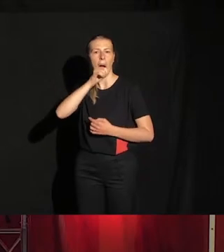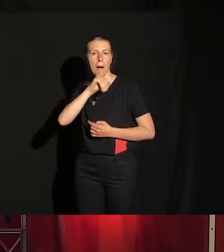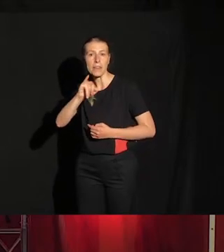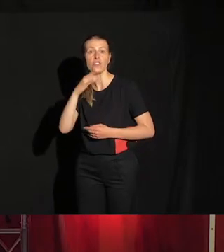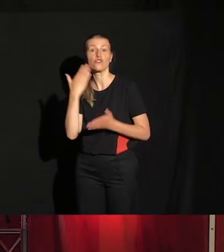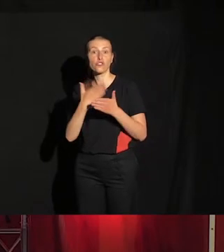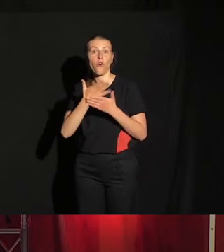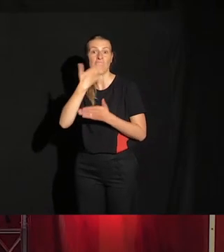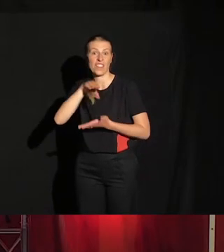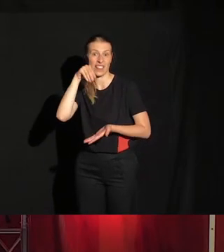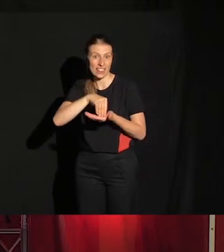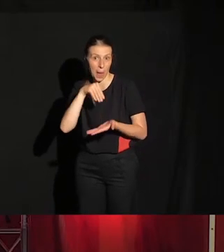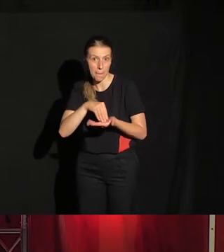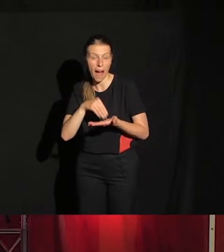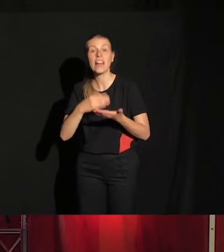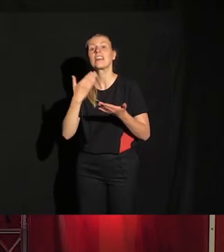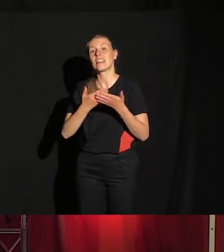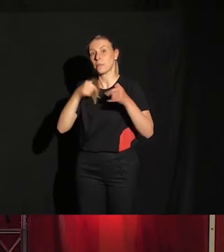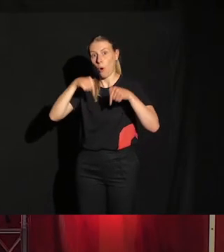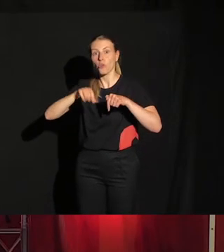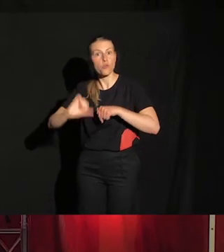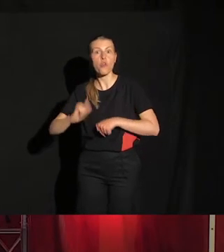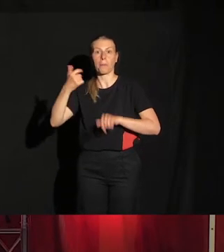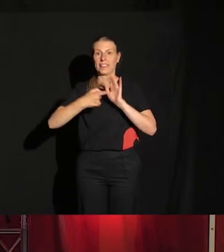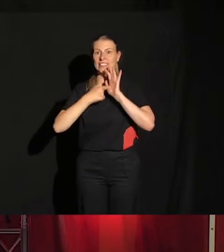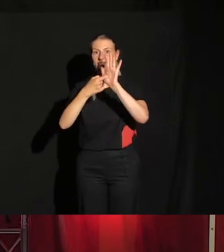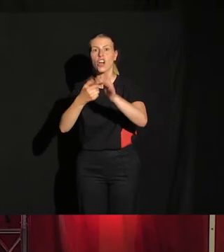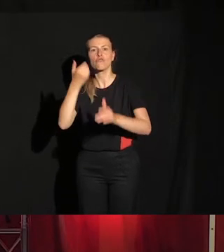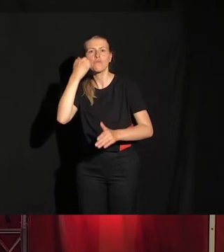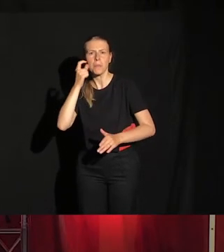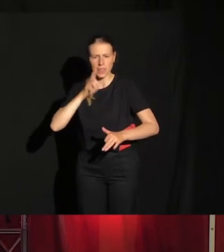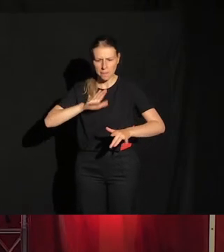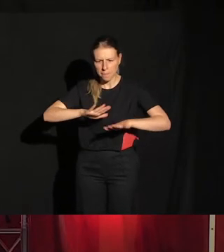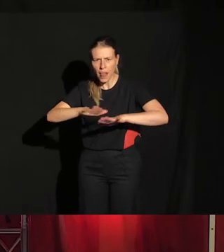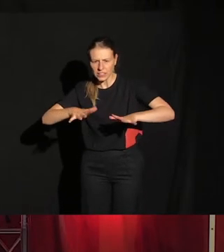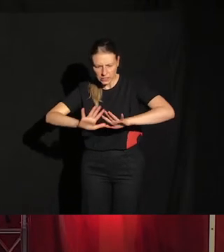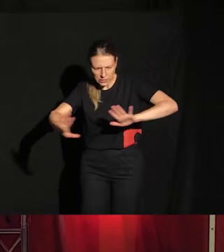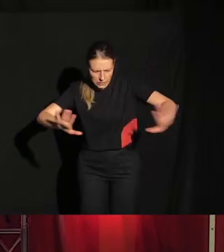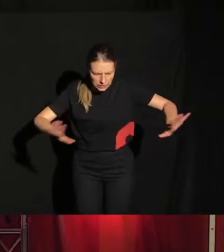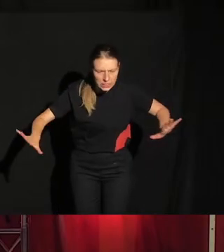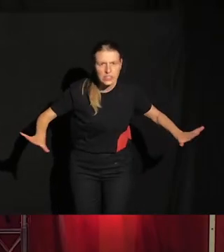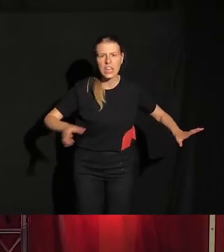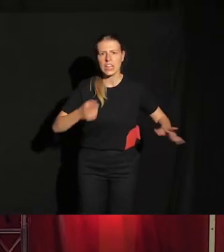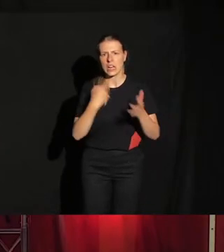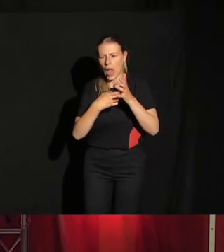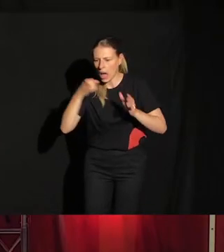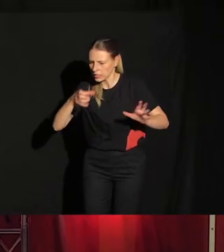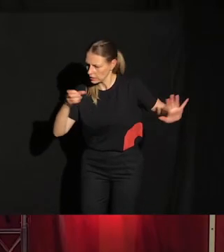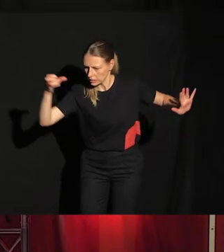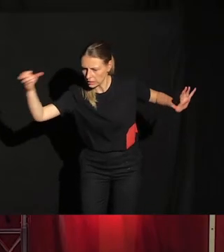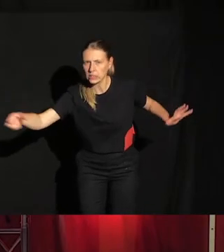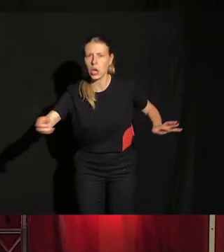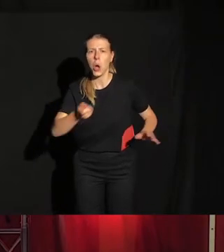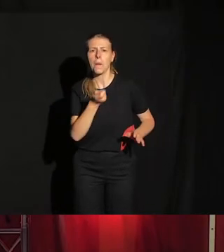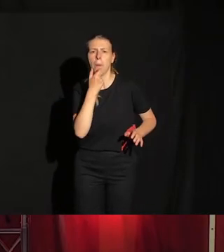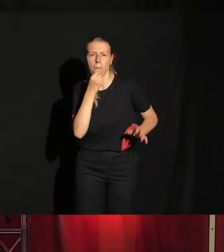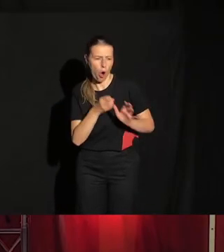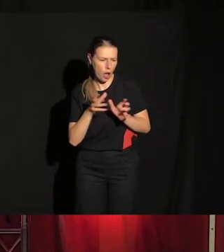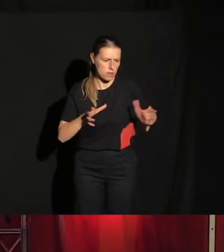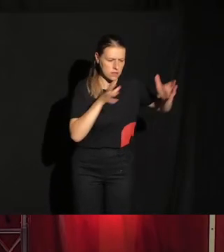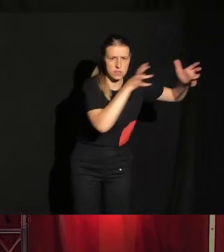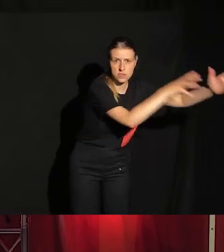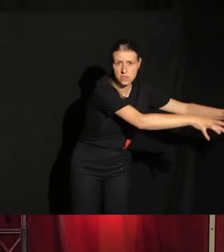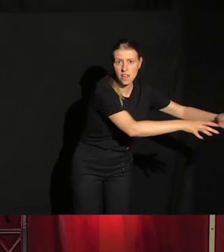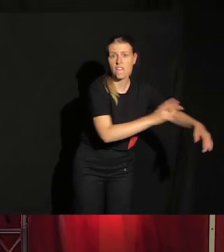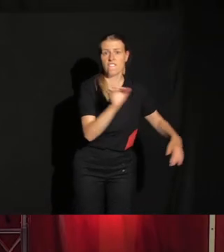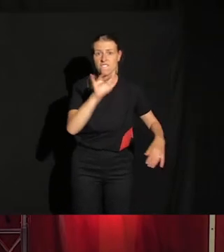Platz, räumt die Gläser zurück, Popcorn zurück, so dass ihr ein bisschen Platz habt, dann macht einfach mit. Viel